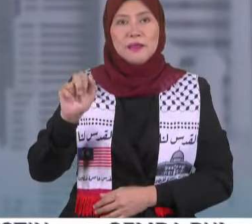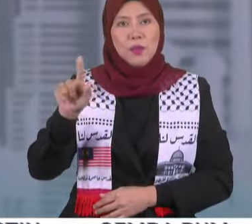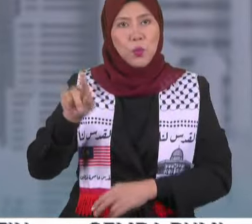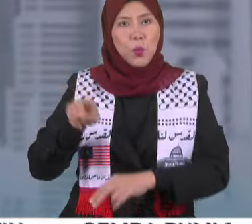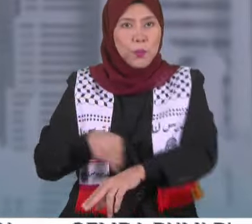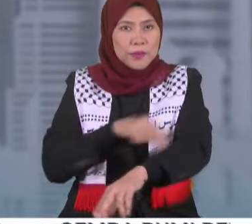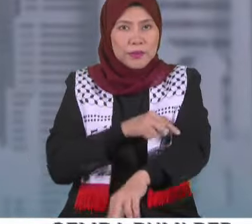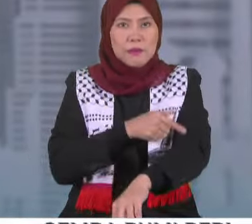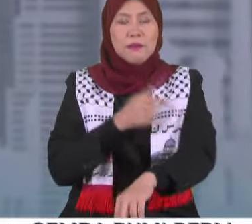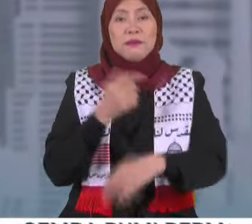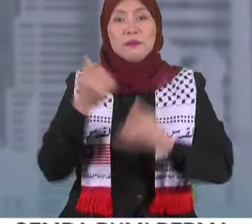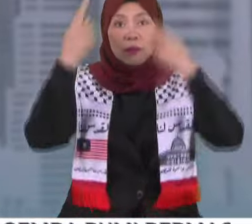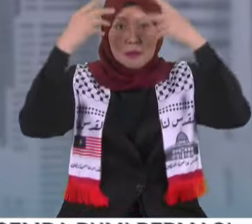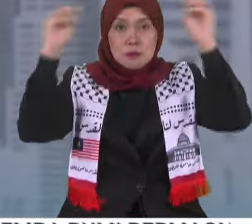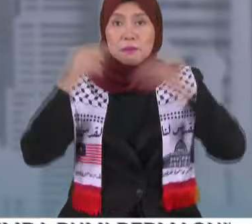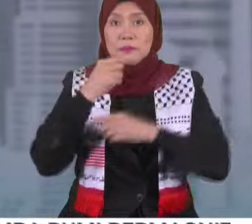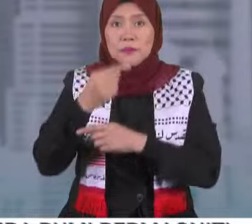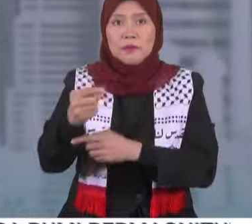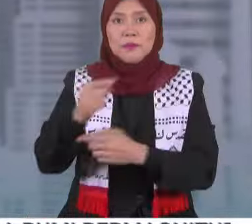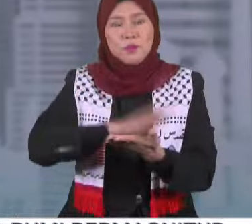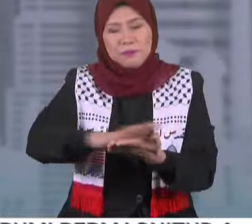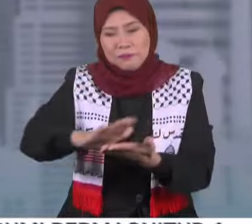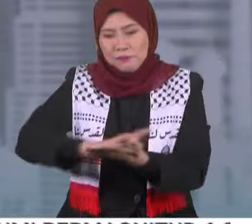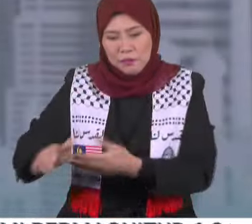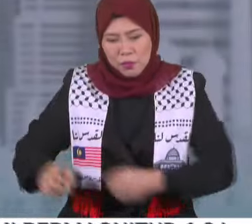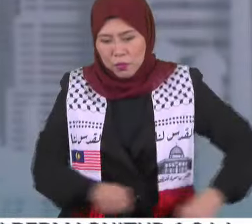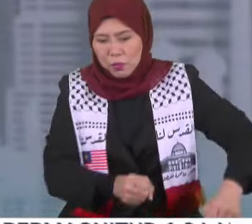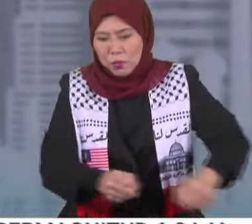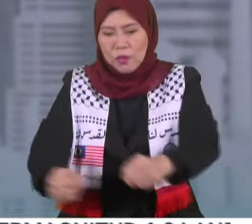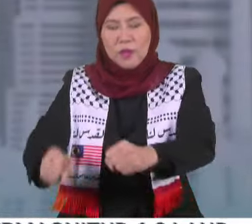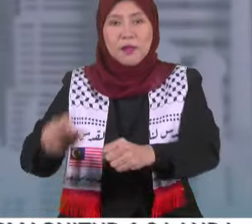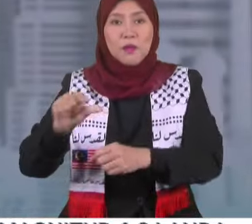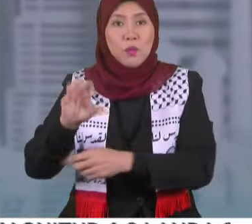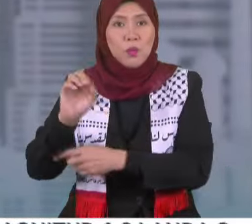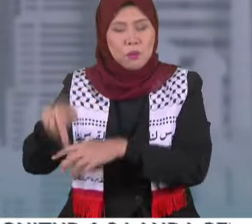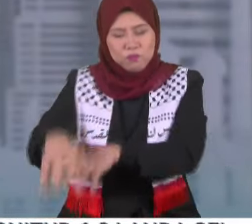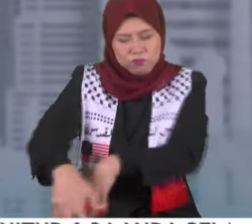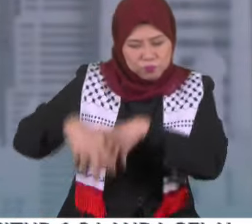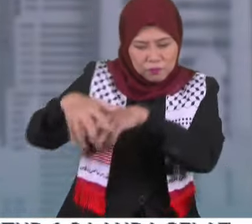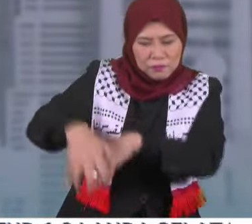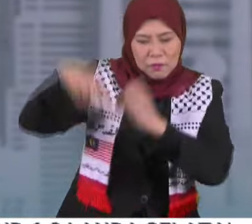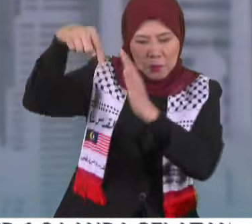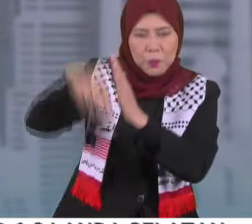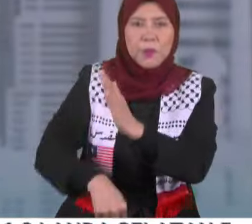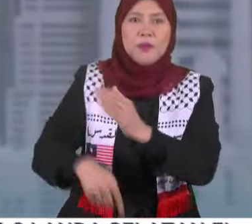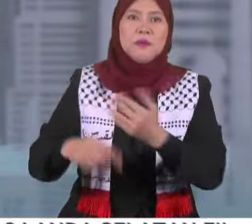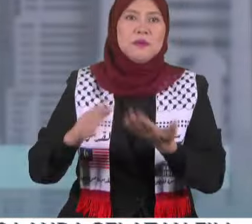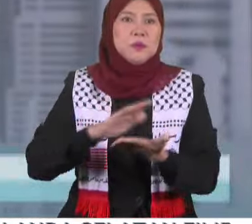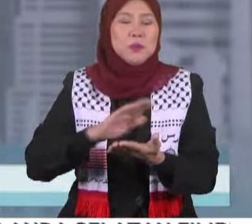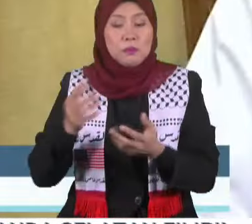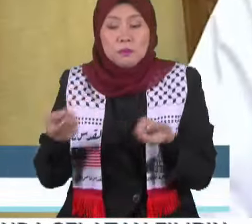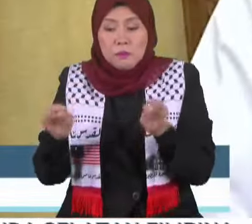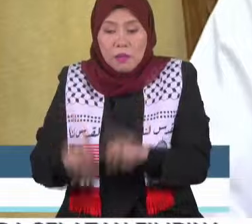untuk kerja menggali dan membersihkan Sungai Golok serta penyelesaian bencana di kawasan berkenaan.